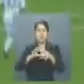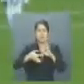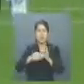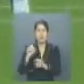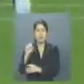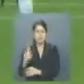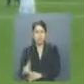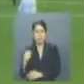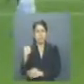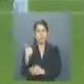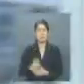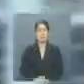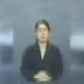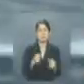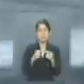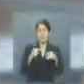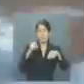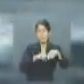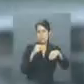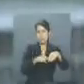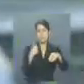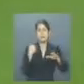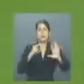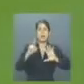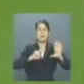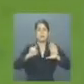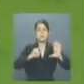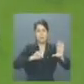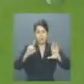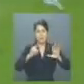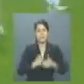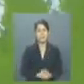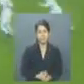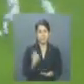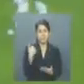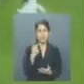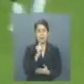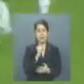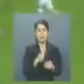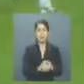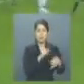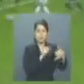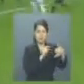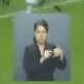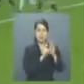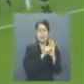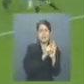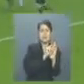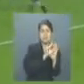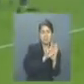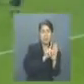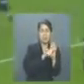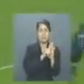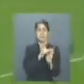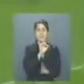ทีมเยือนไปแบบขาดลอย5ประตูต่อ1โดยมาดริดได้5ประตูจากโคเซ่คาเลจอนนาที25และ88